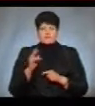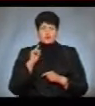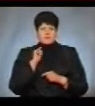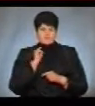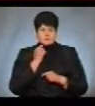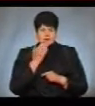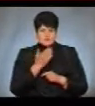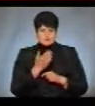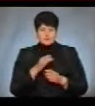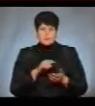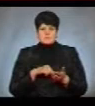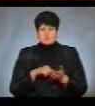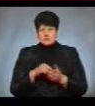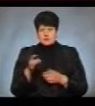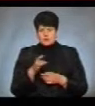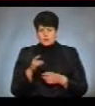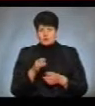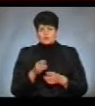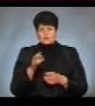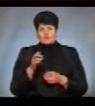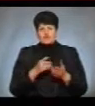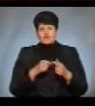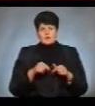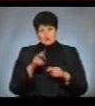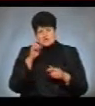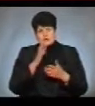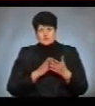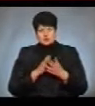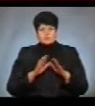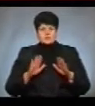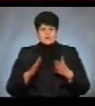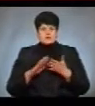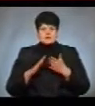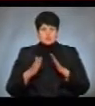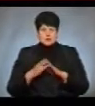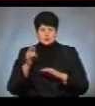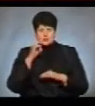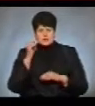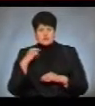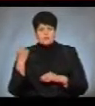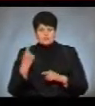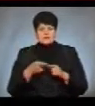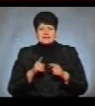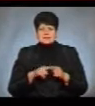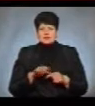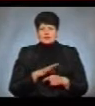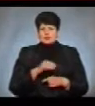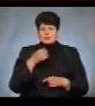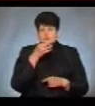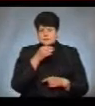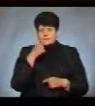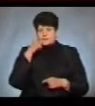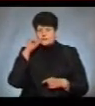Кропивницького міськрайонного відділу Державної служби з надзвичайних ситуацій України в області. Власне, ця інформація прозвучала вчора, а за